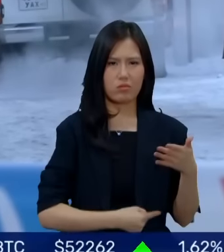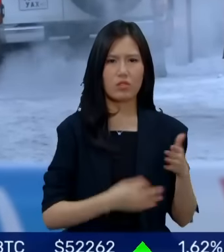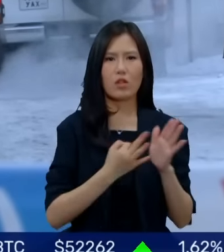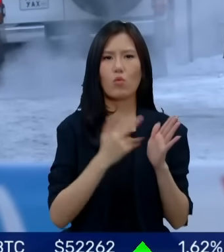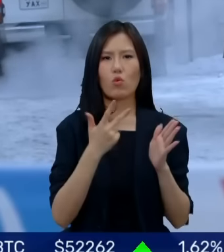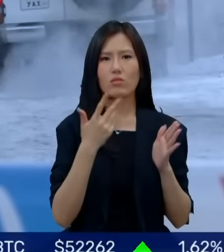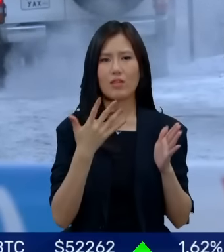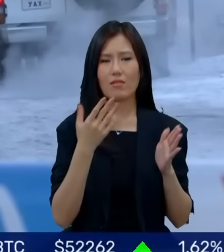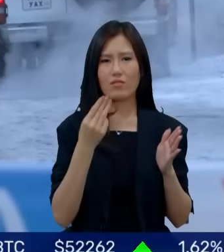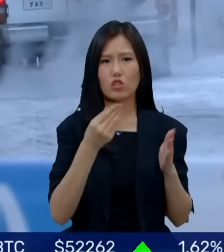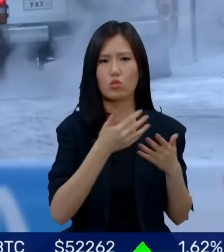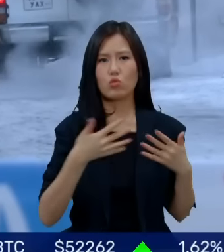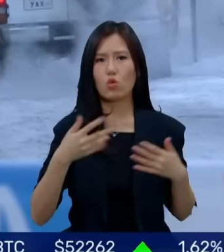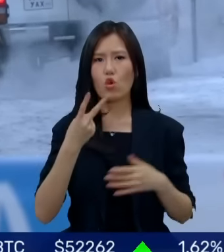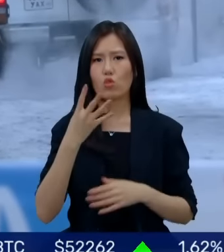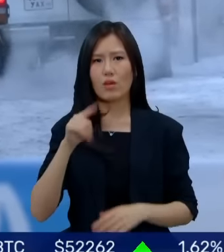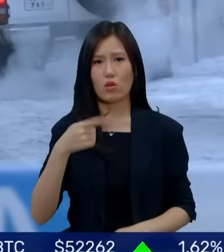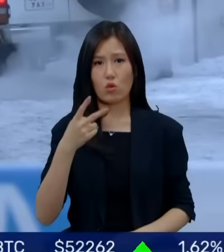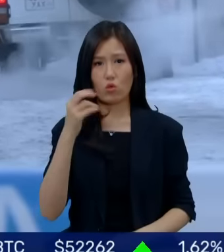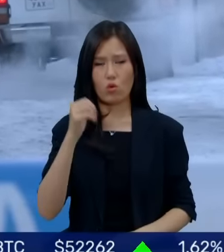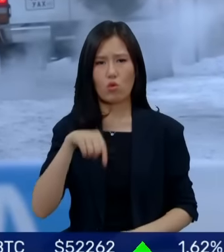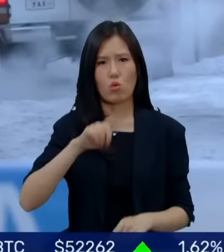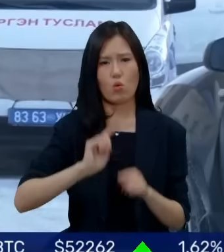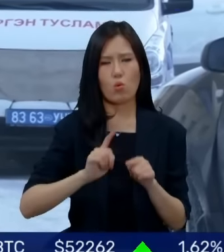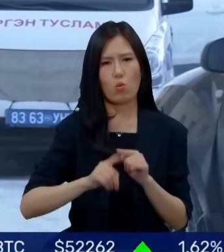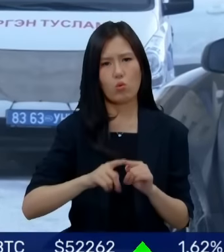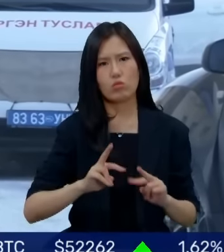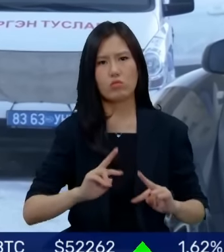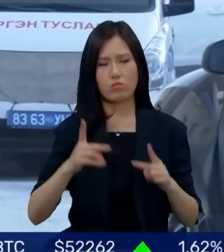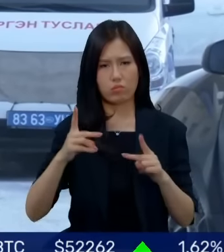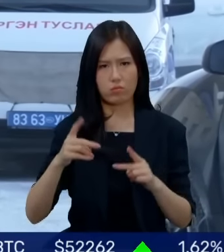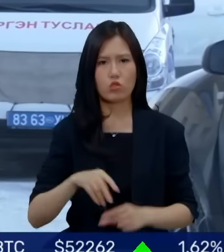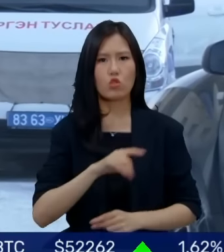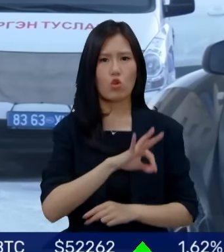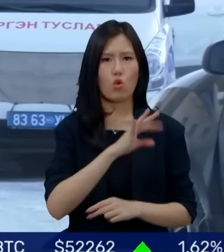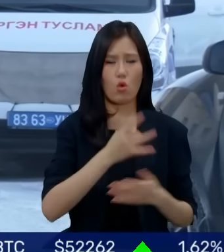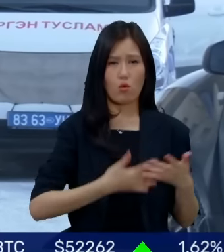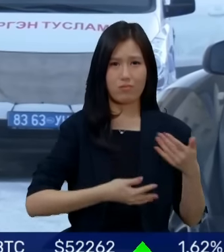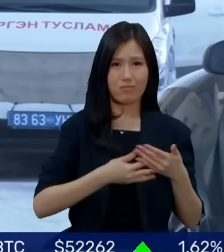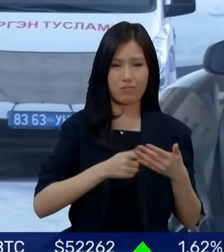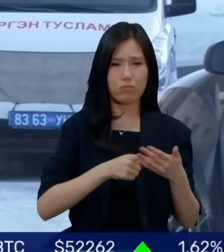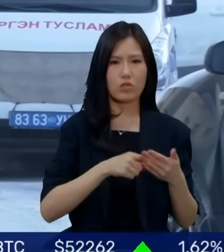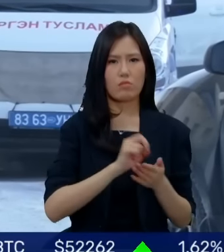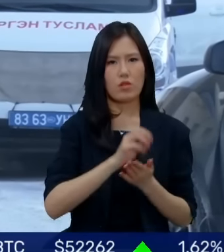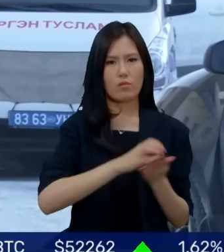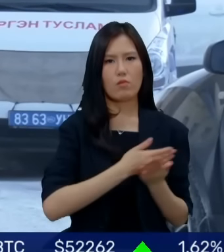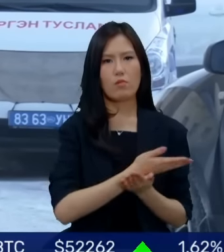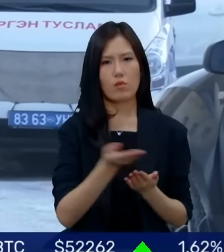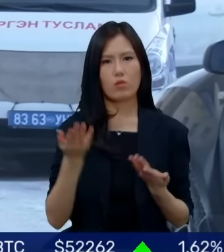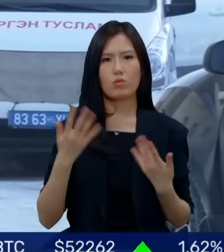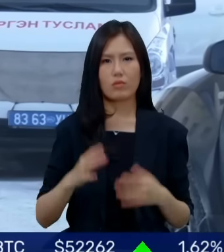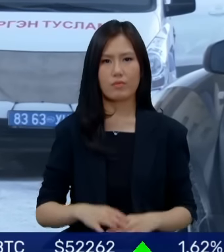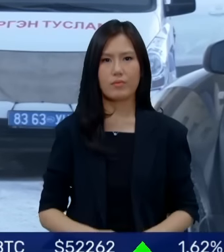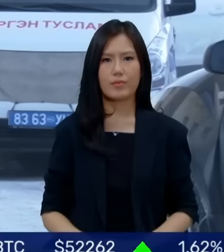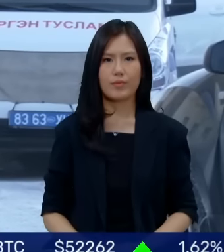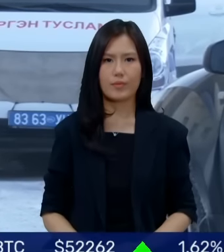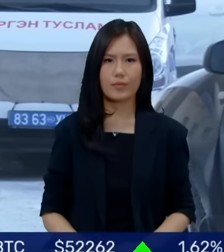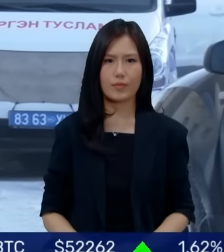буюу 24.2% газар дээр нь арилгуулж бусад зөрчлийг арилгуулахар албан шаардлага хэрэгжүүлжээ.